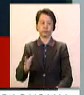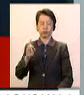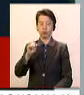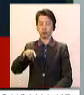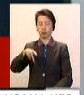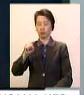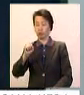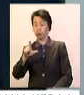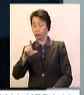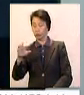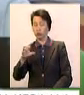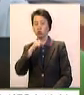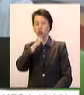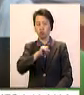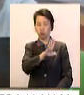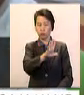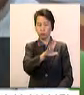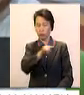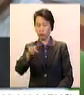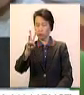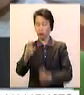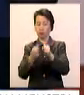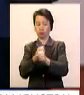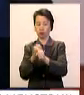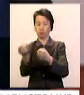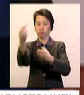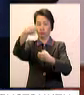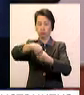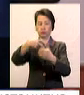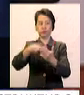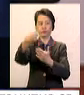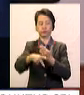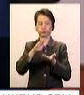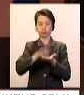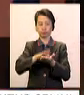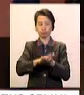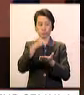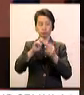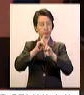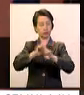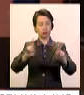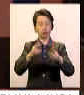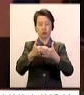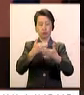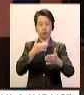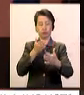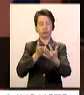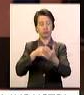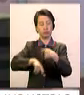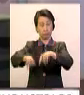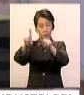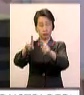PSLC ini, kanak-kanak berusia 5 hingga 6 tahun turut menyertai program prasekolah bagi mempersiap mereka sebelum menempuh